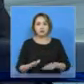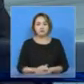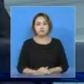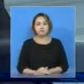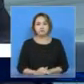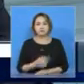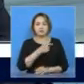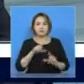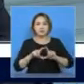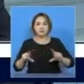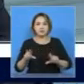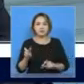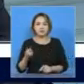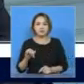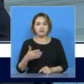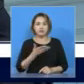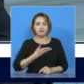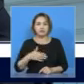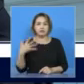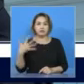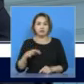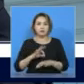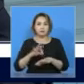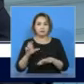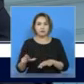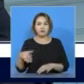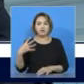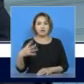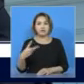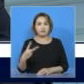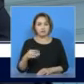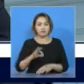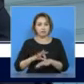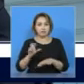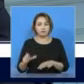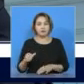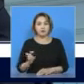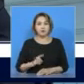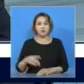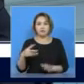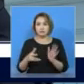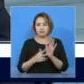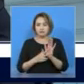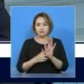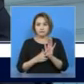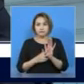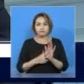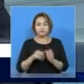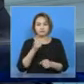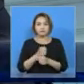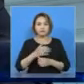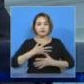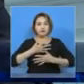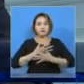Реанимацияда бізде 50 науқас, қалада 42 науқас, аудандарда 8. Жасанды